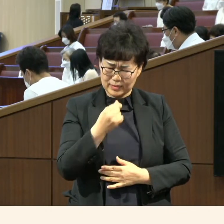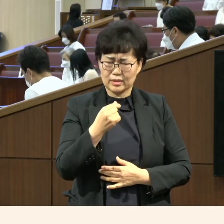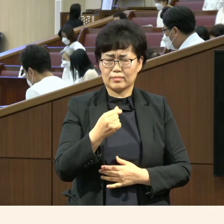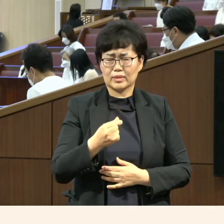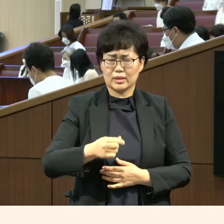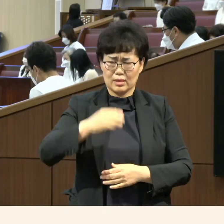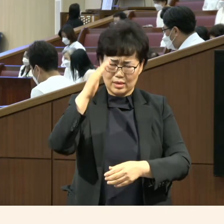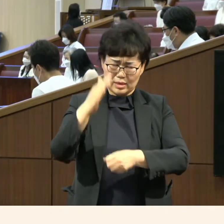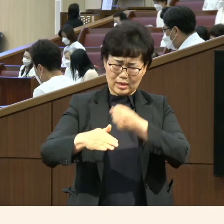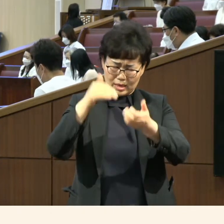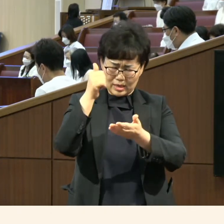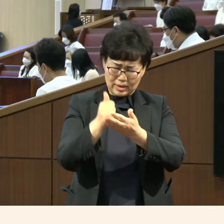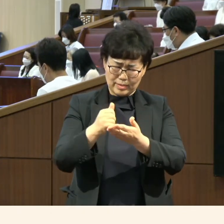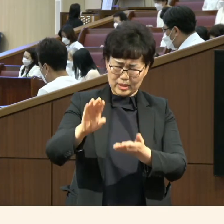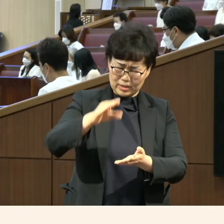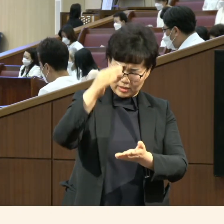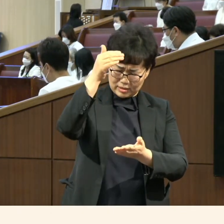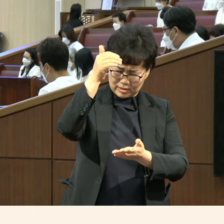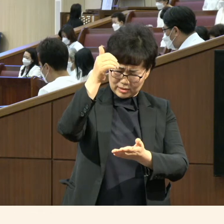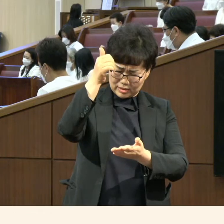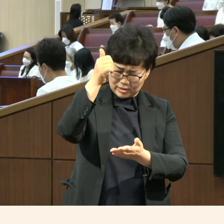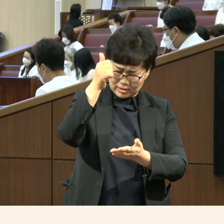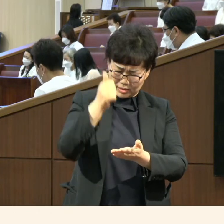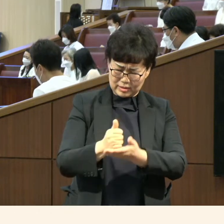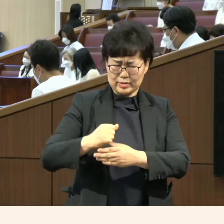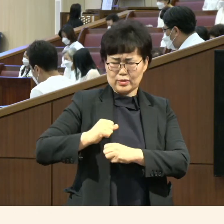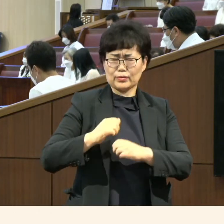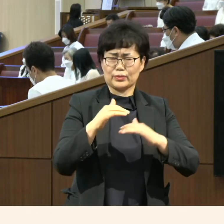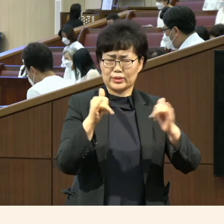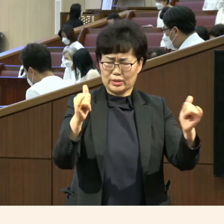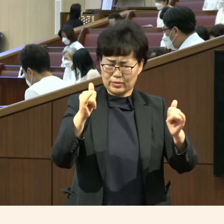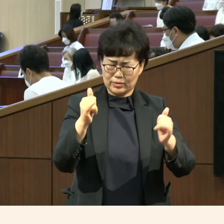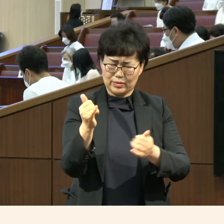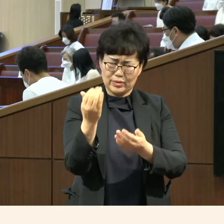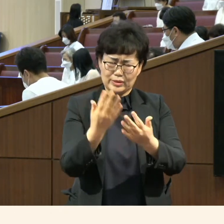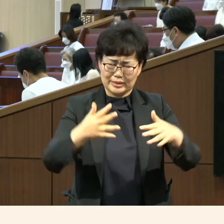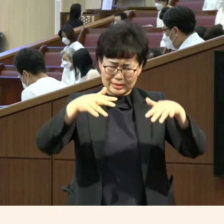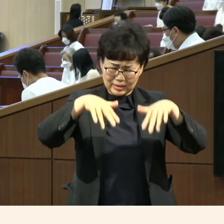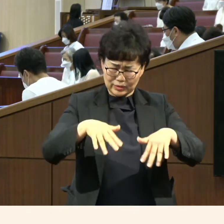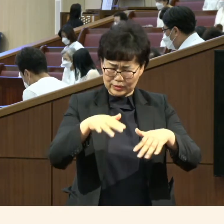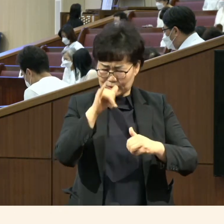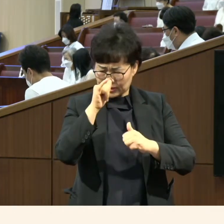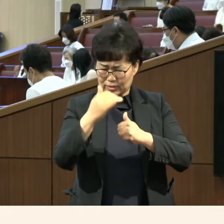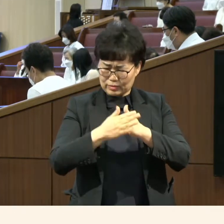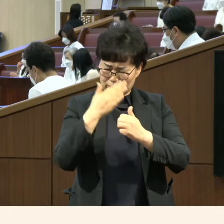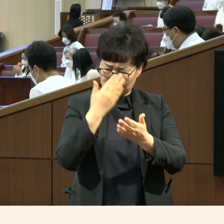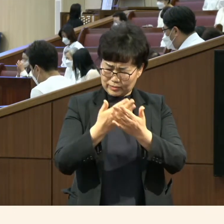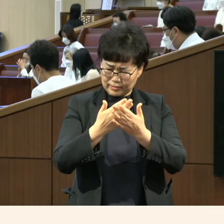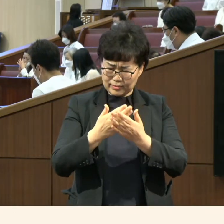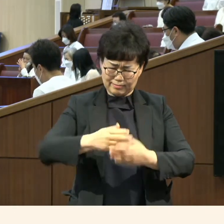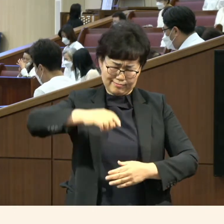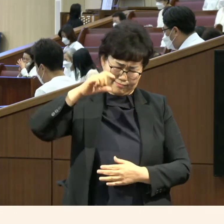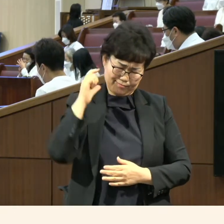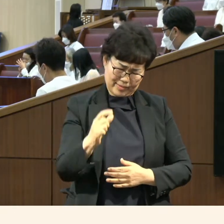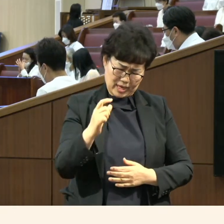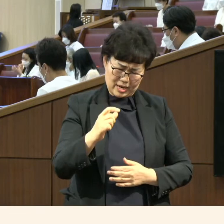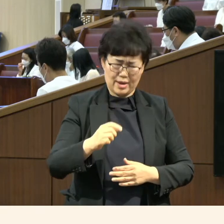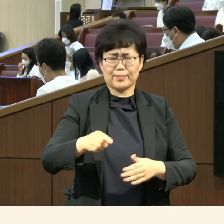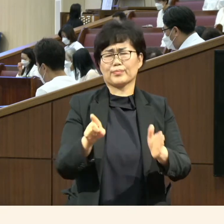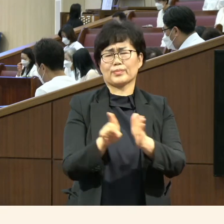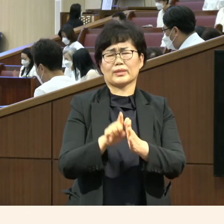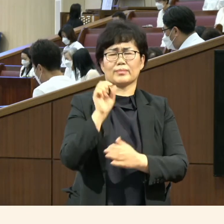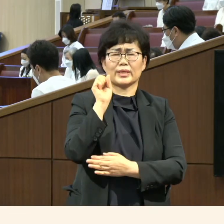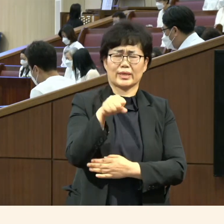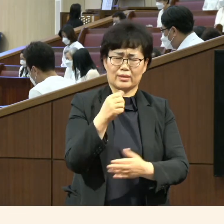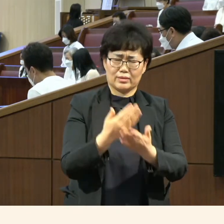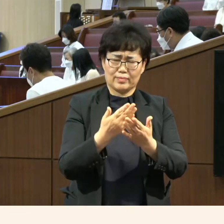귀한 그리스도의 그 십자가의 군사들로 우리를 세워 주시옵소서. 강하게 하여 주시옵소서. 이